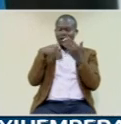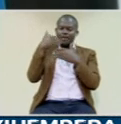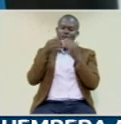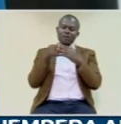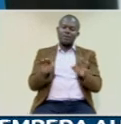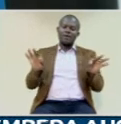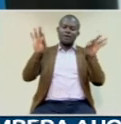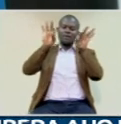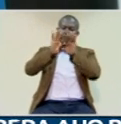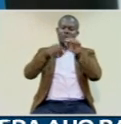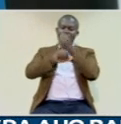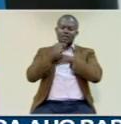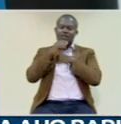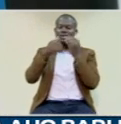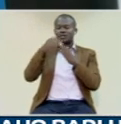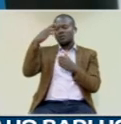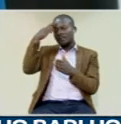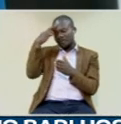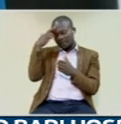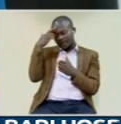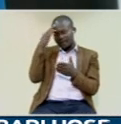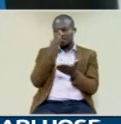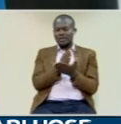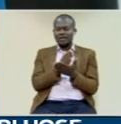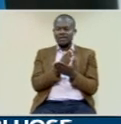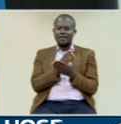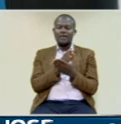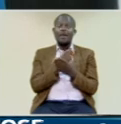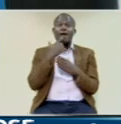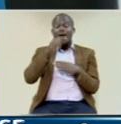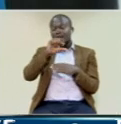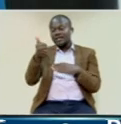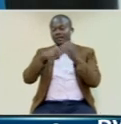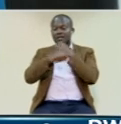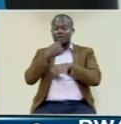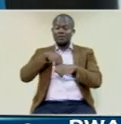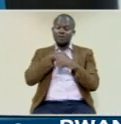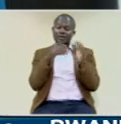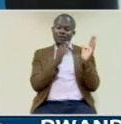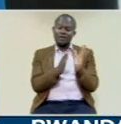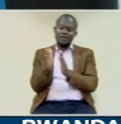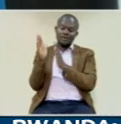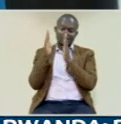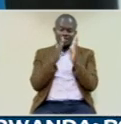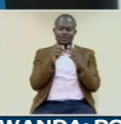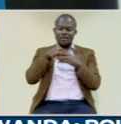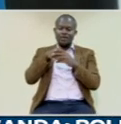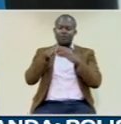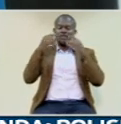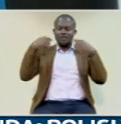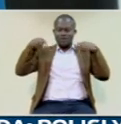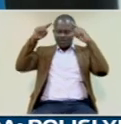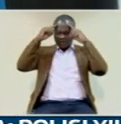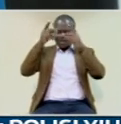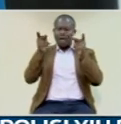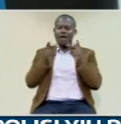ko igikorwa cyo kwibuka tugisubika. Hari n'ibindi bikorwa twari twaranateganyije muri za kaminuza